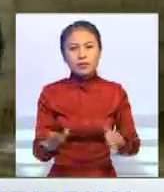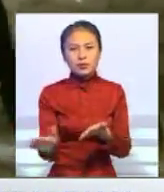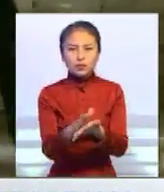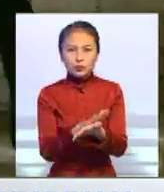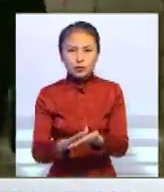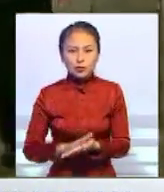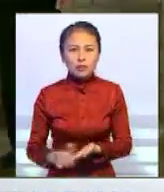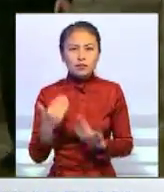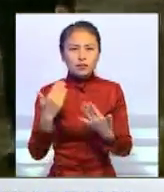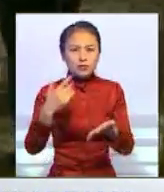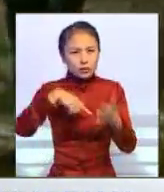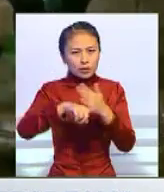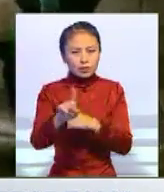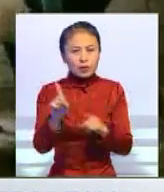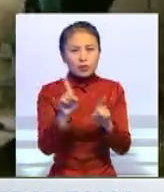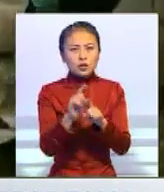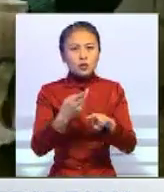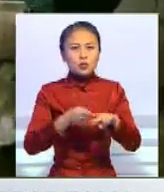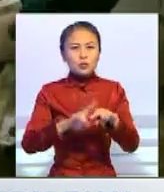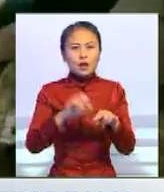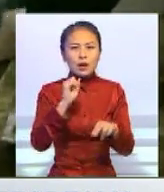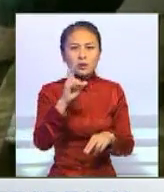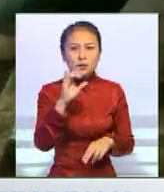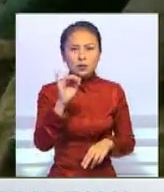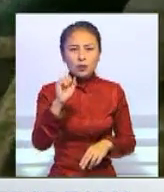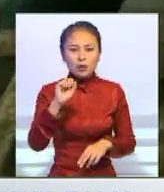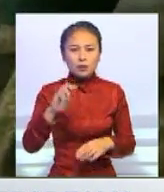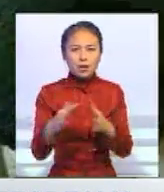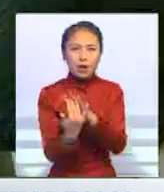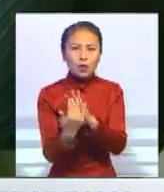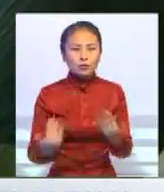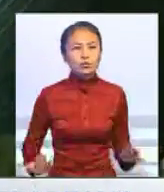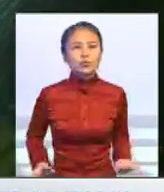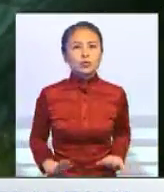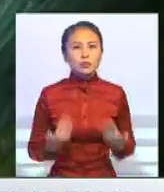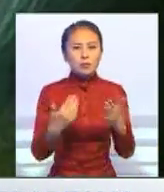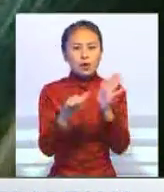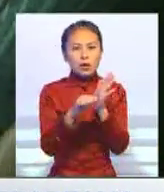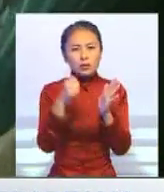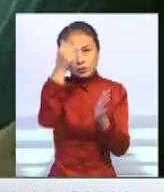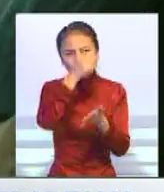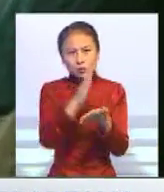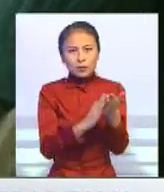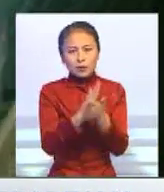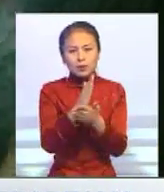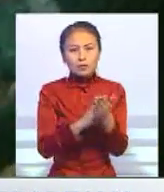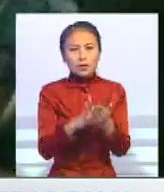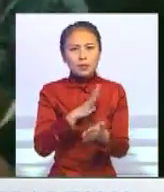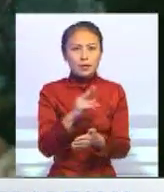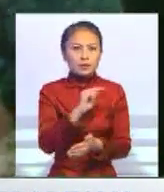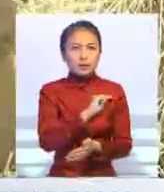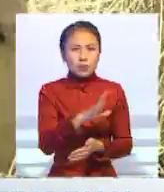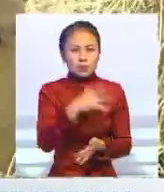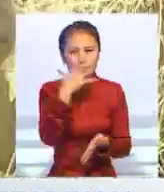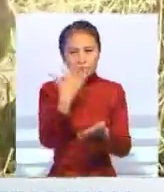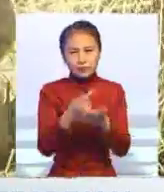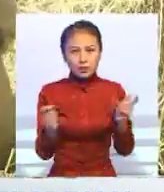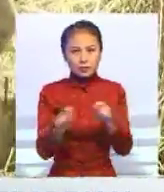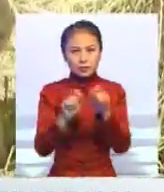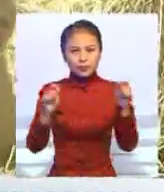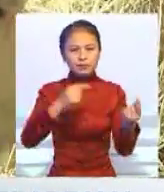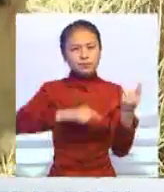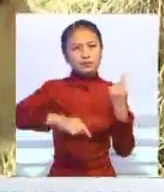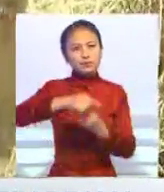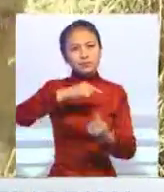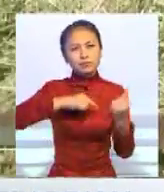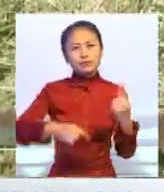жұмысы. Бұндай тәртіпке Ақсуат ауылының тұрғыны әбден үйренген. Өйткені 6 жыл бойы жұмыссыз отырған ана өз фермасын ашып, кәсібін